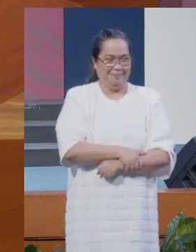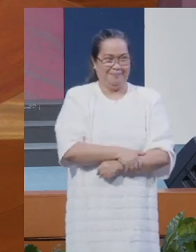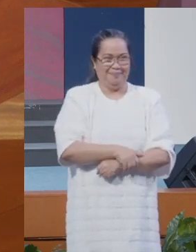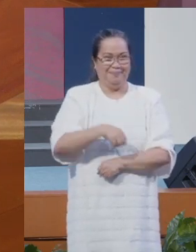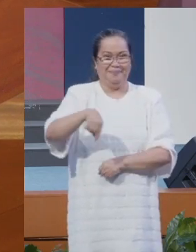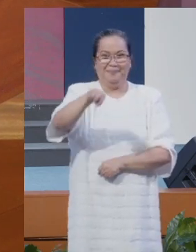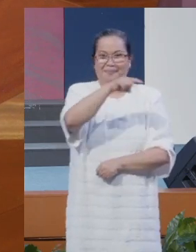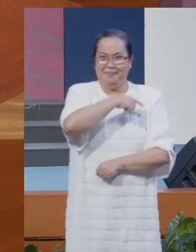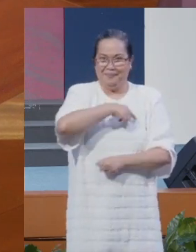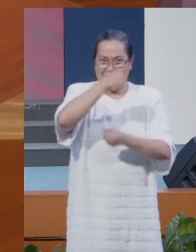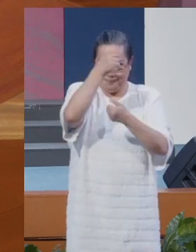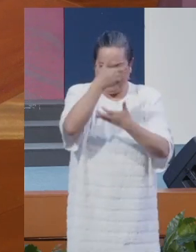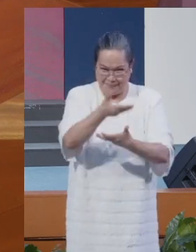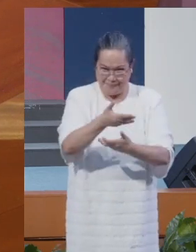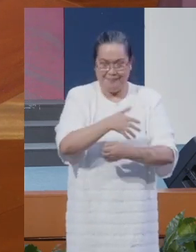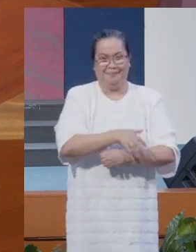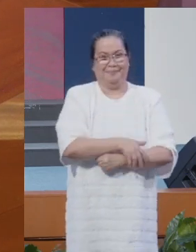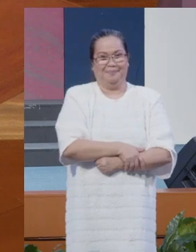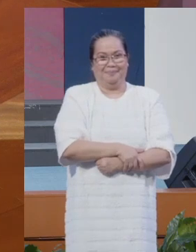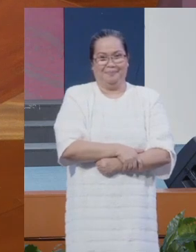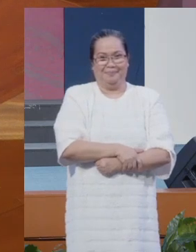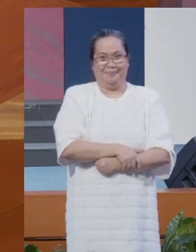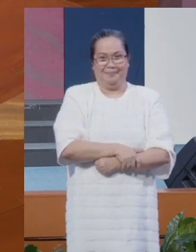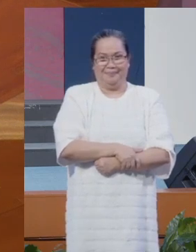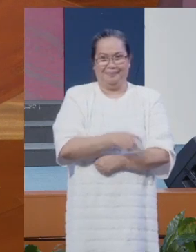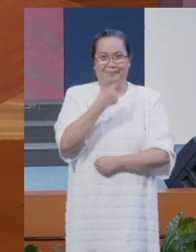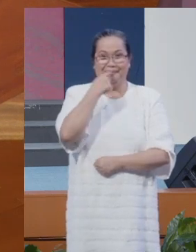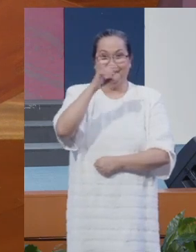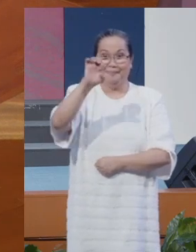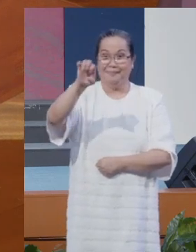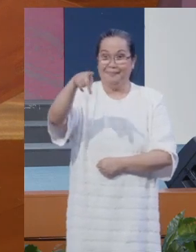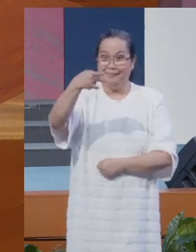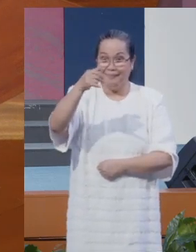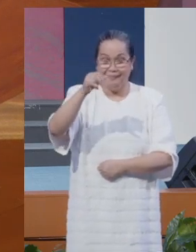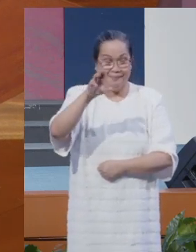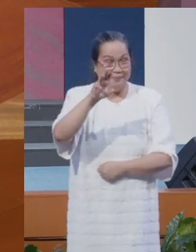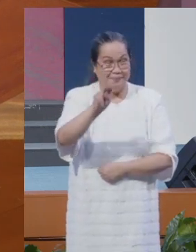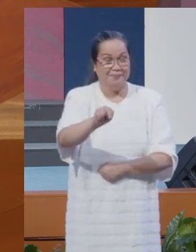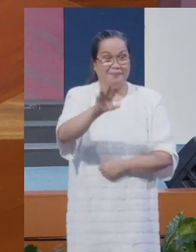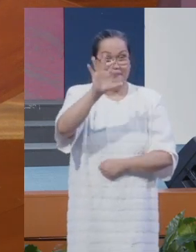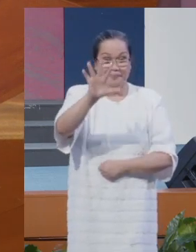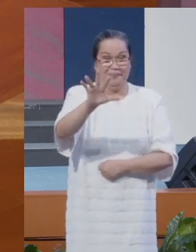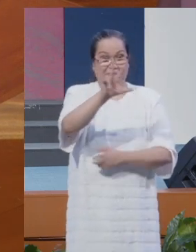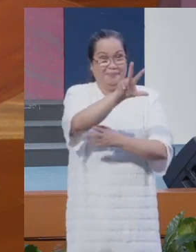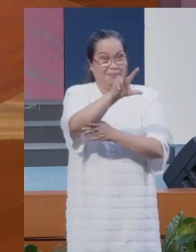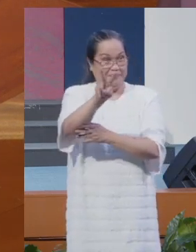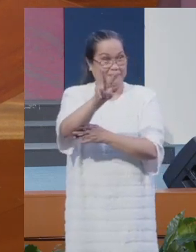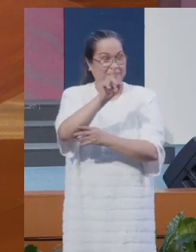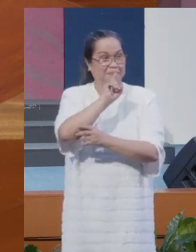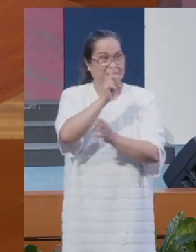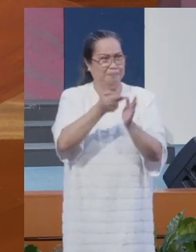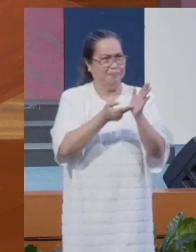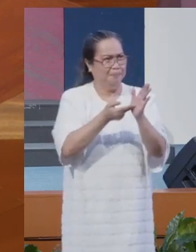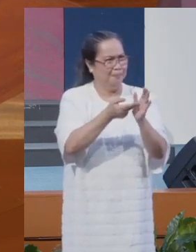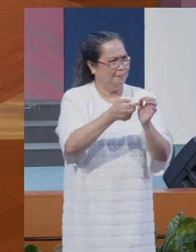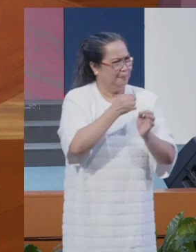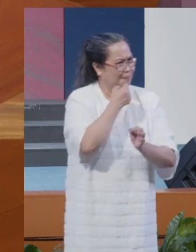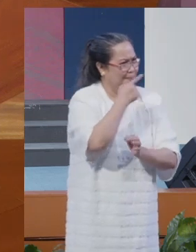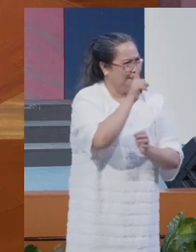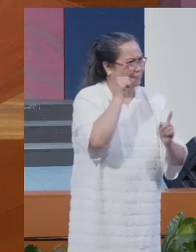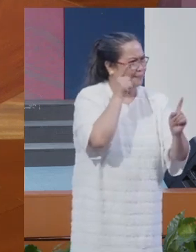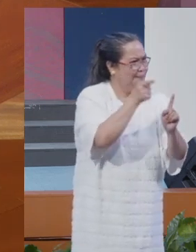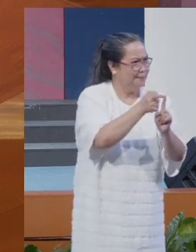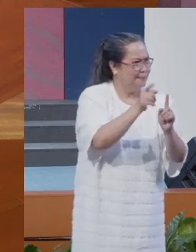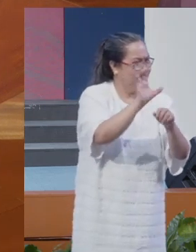Masunurin tayong mga Pilipino. Sabi din sa Ephesians 5:32, "This mystery is profound and I'm saying that it refers to Christ and